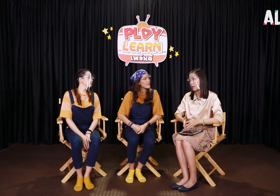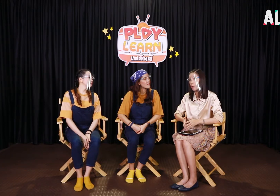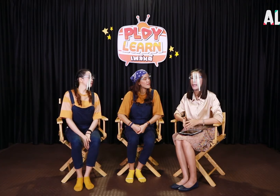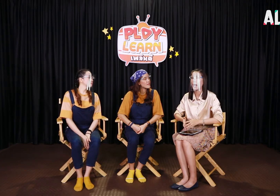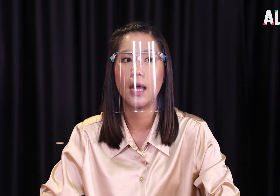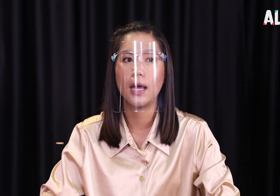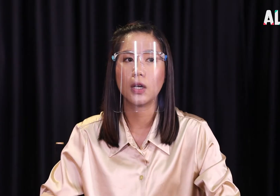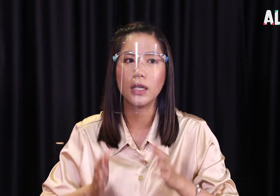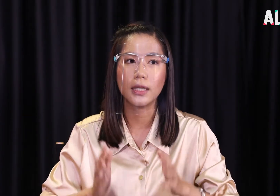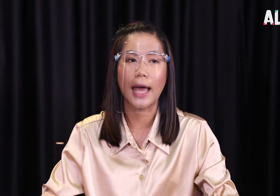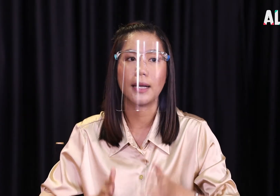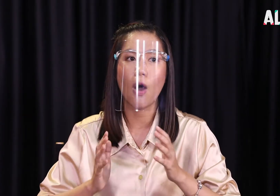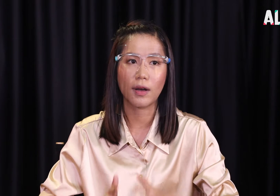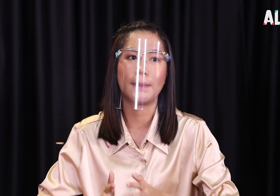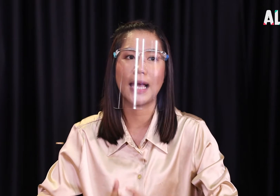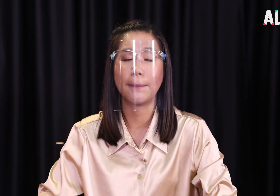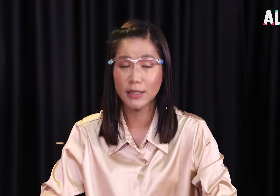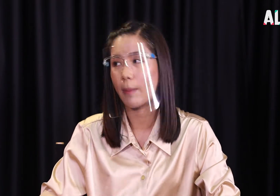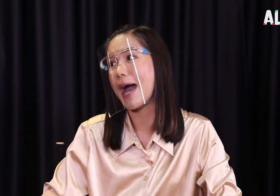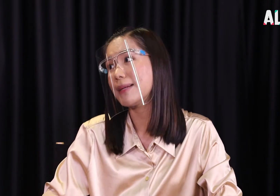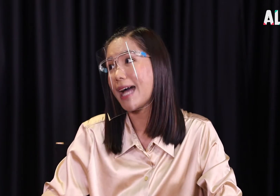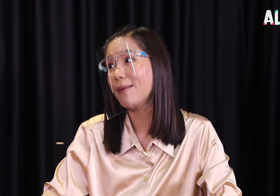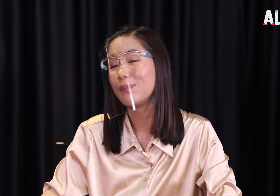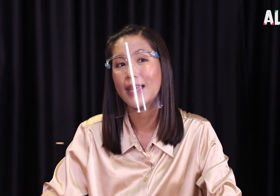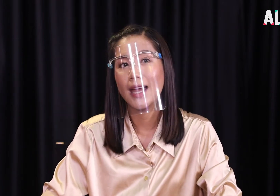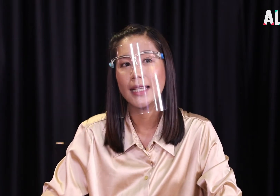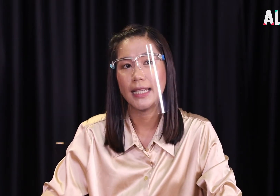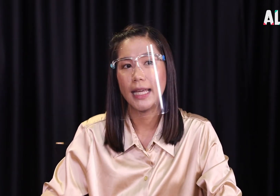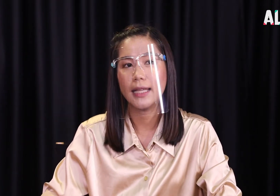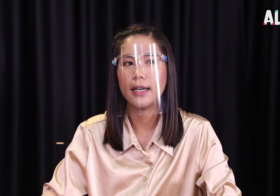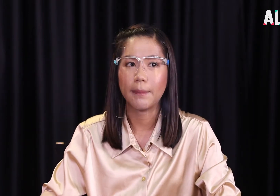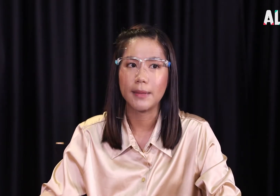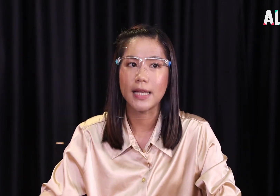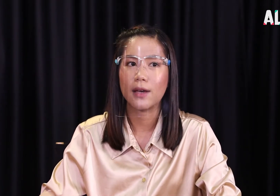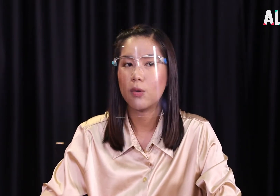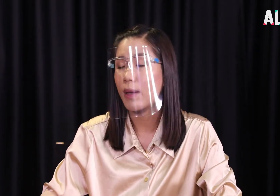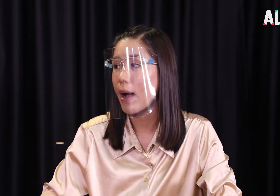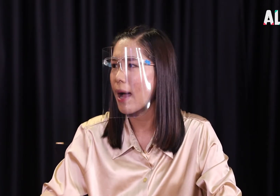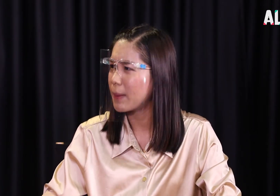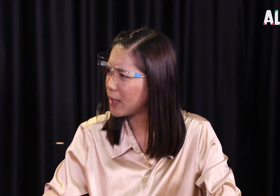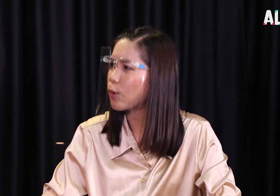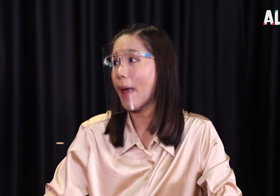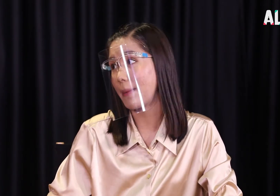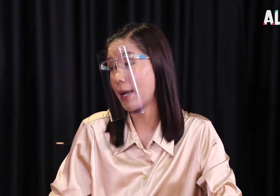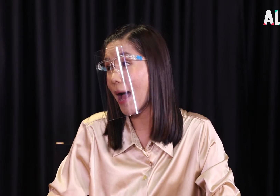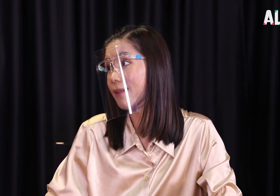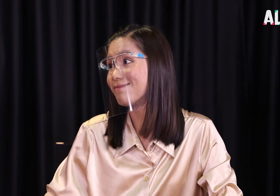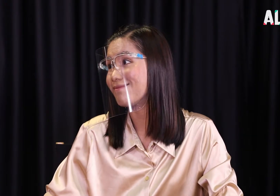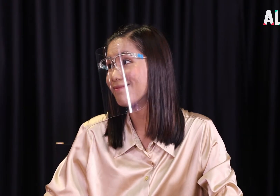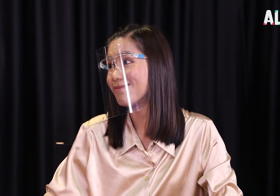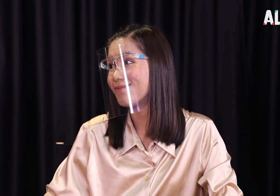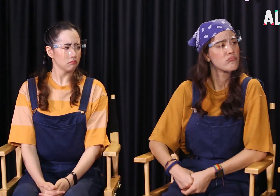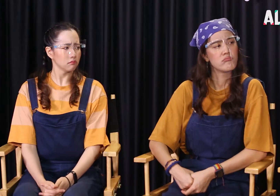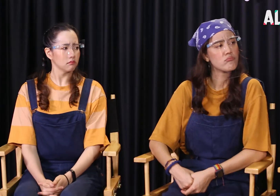อย่างเป็นระบบเนี่ยก็คือการออกกำลังกายเพื่อสุขภาพนะจ๊ะทีนี้เตยกับพิมจ๊ะรู้ไหมว่ามันมีรูปแบบอะไรบ้าง